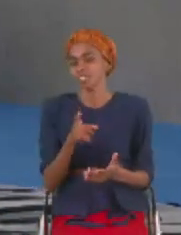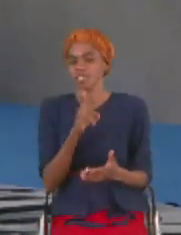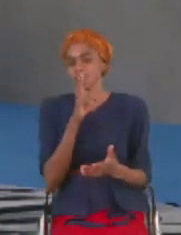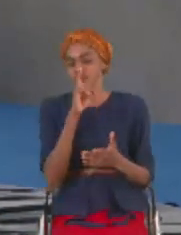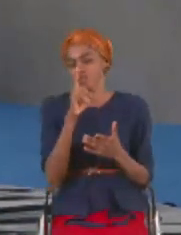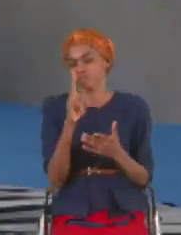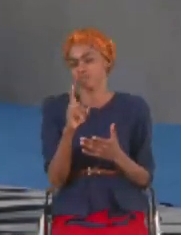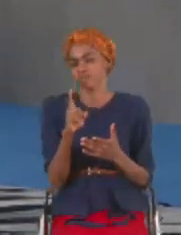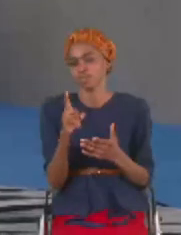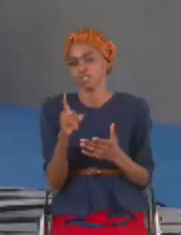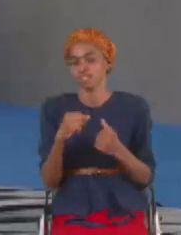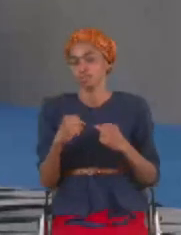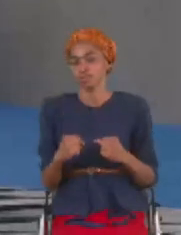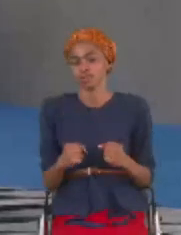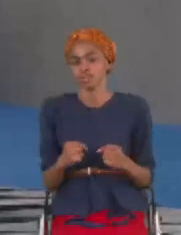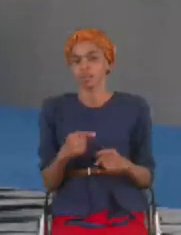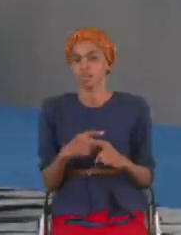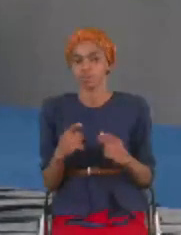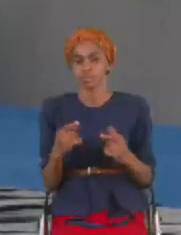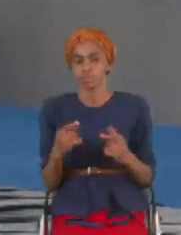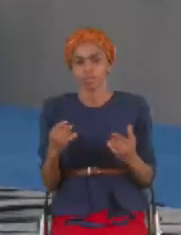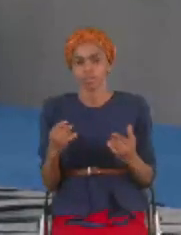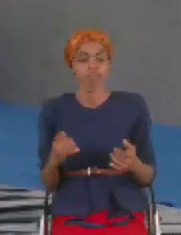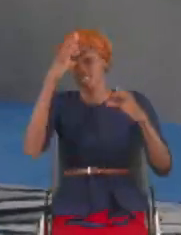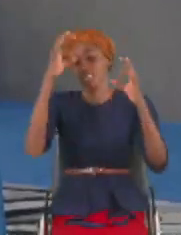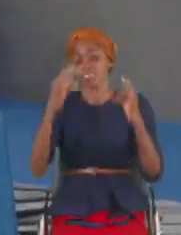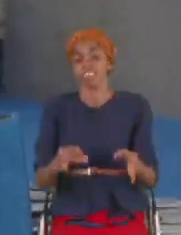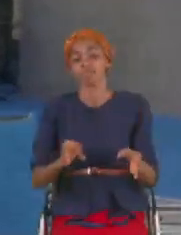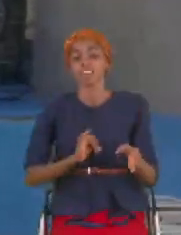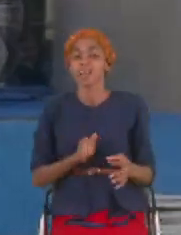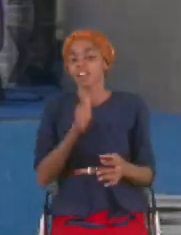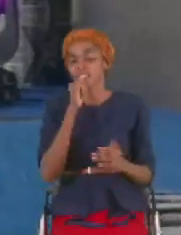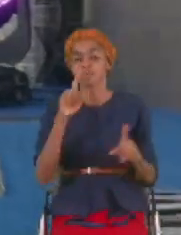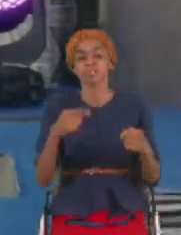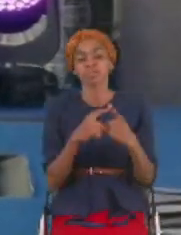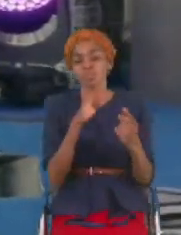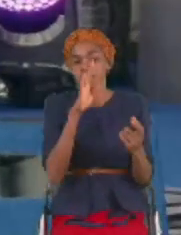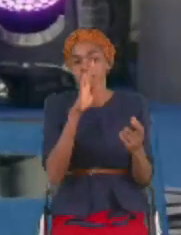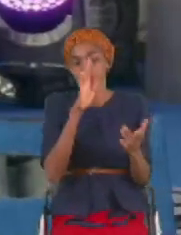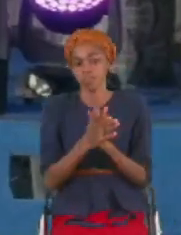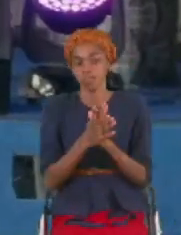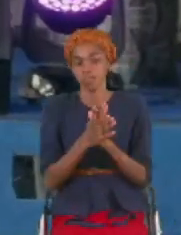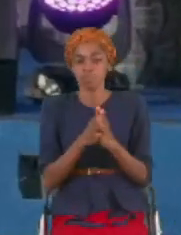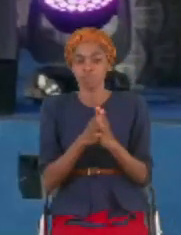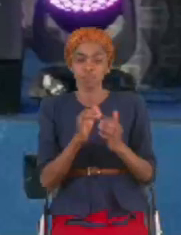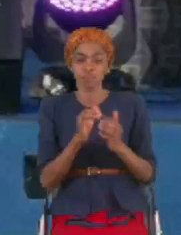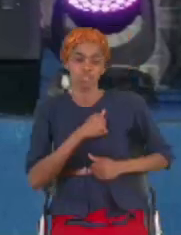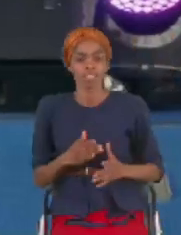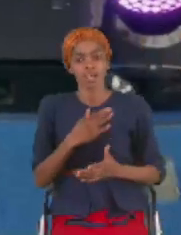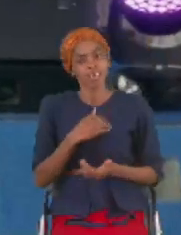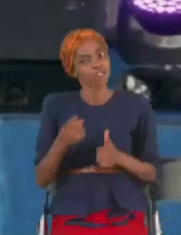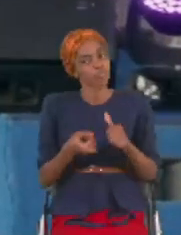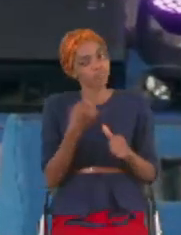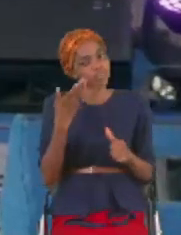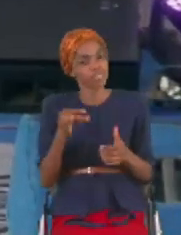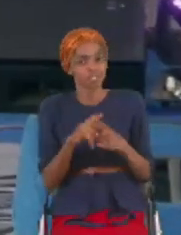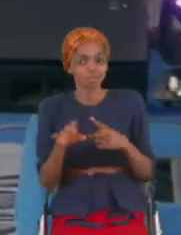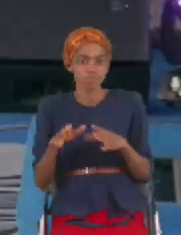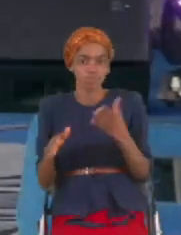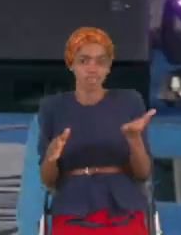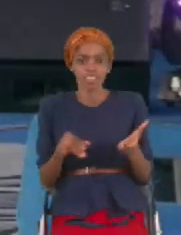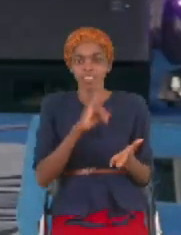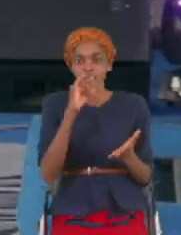vraiment forte alors il a décidé j'y serai soldats et la première chose qu'on fait là-bas